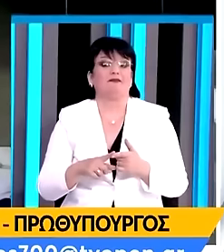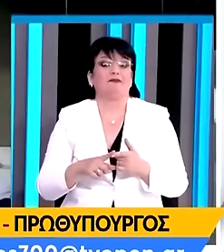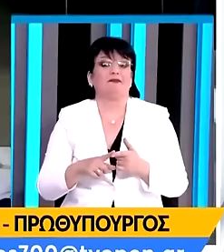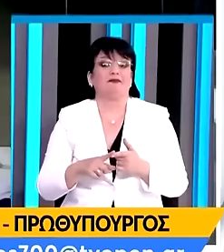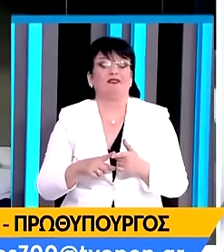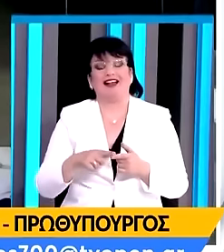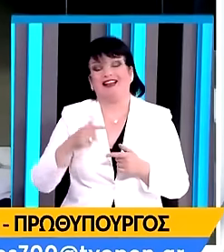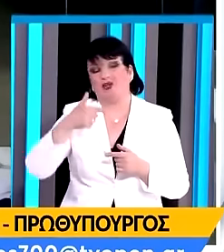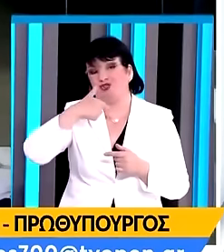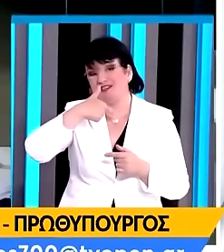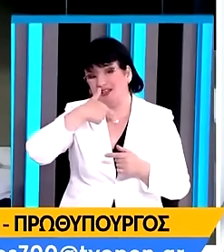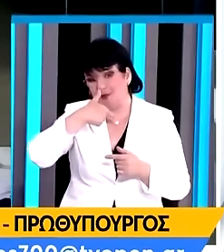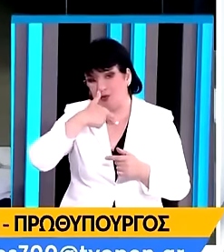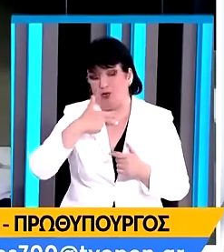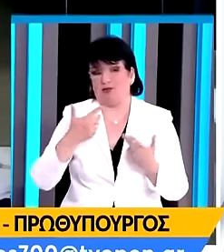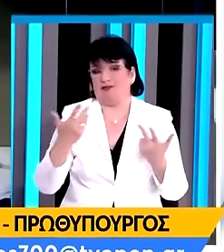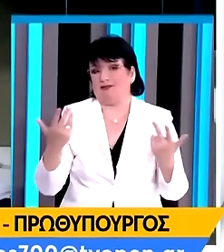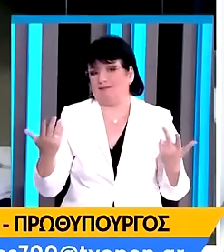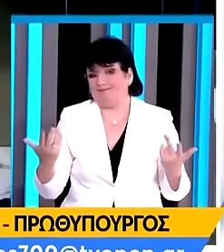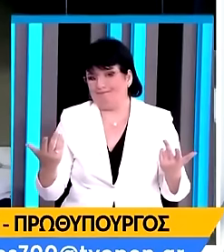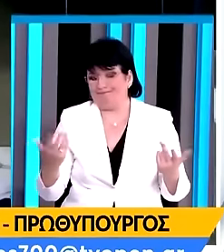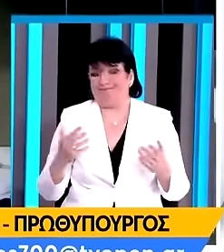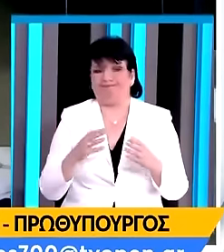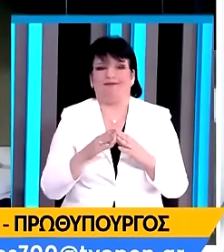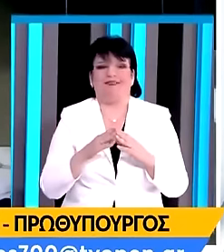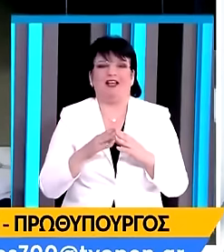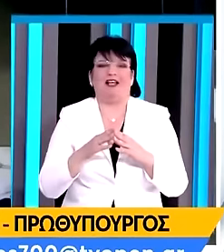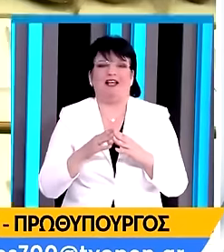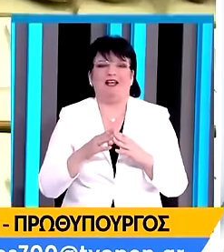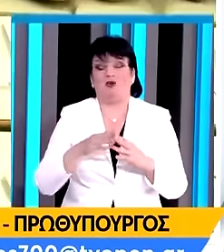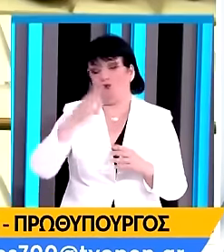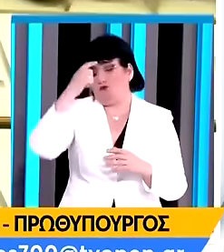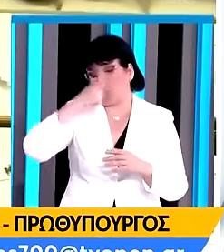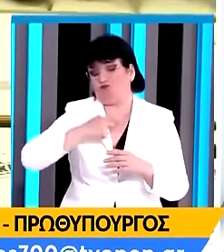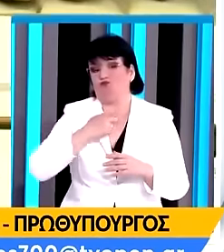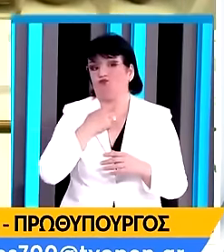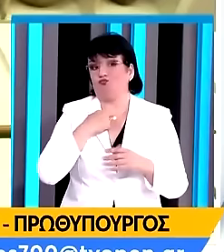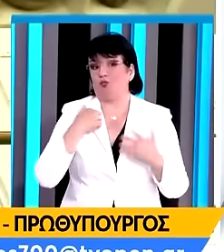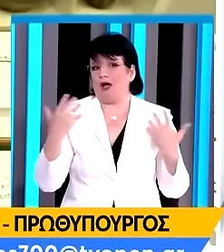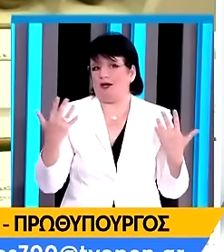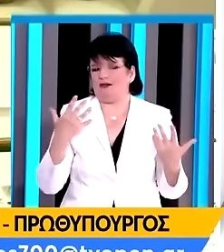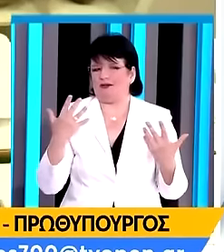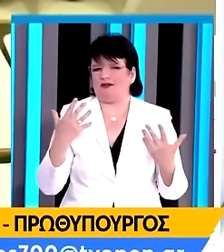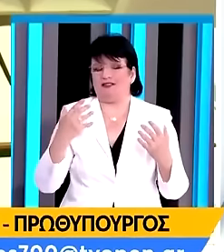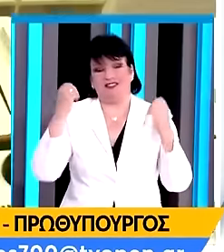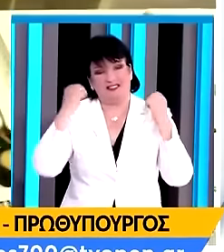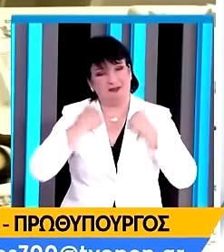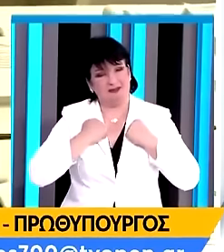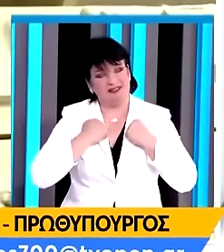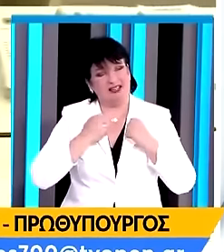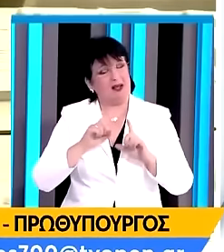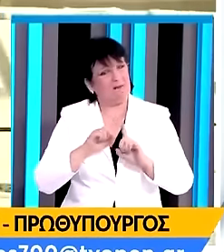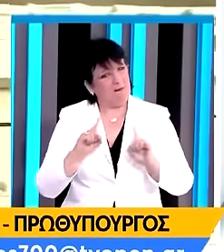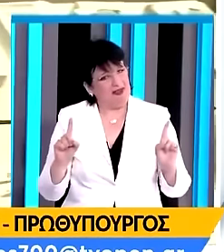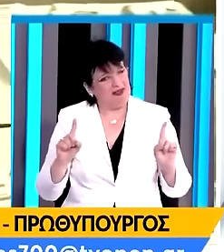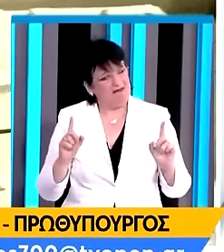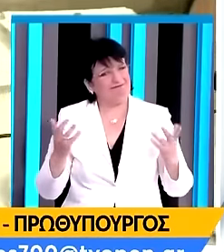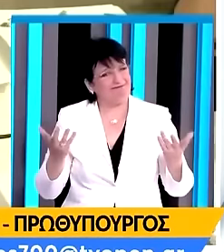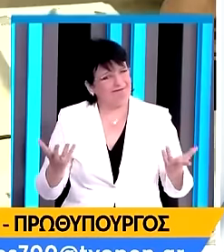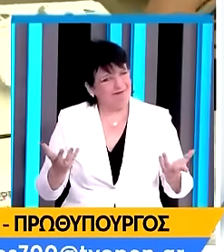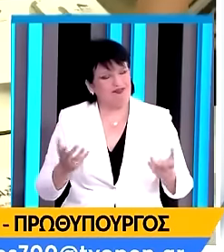λίγη σεμνότητα, λίγη λιγότερη έτσι, αυταρέσκεια δεν βλάπτει στην πολιτική. Εγώ